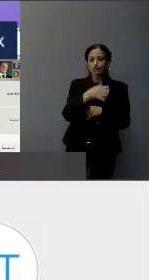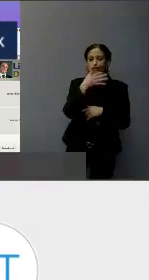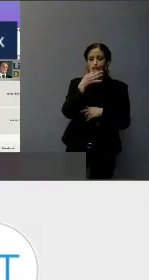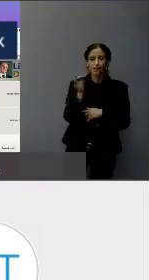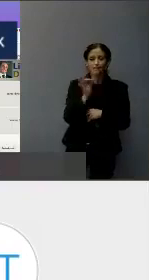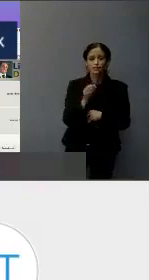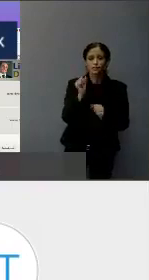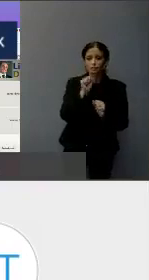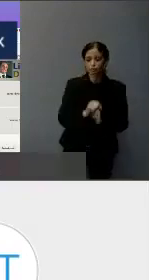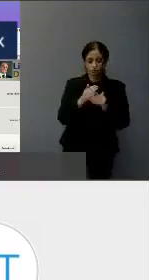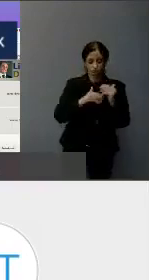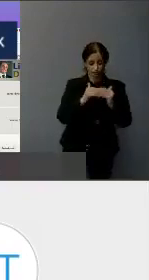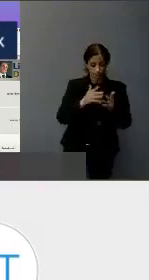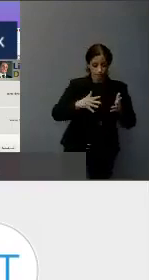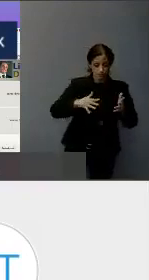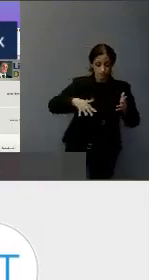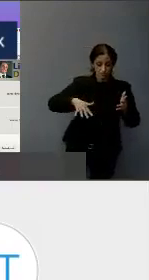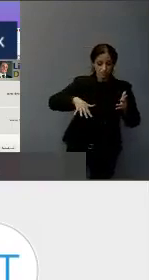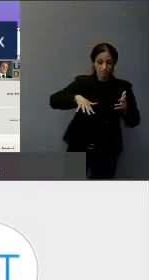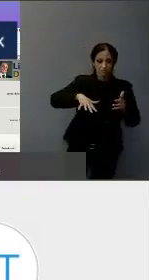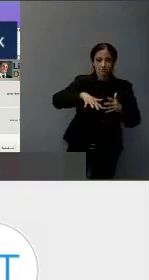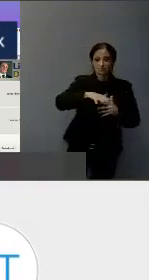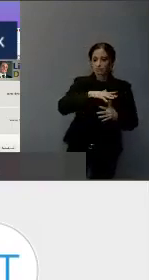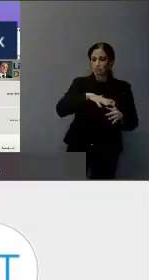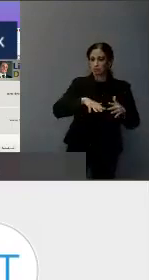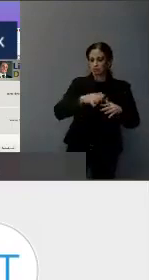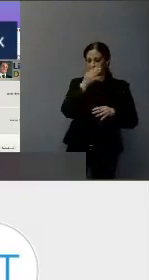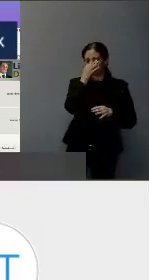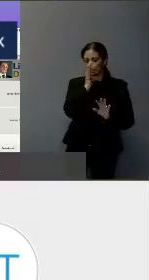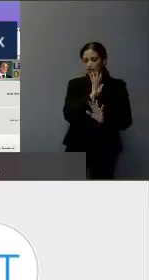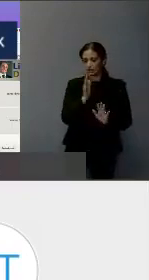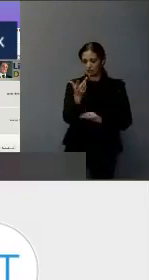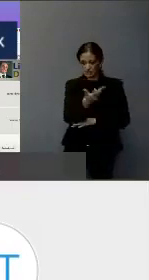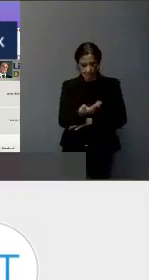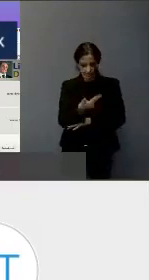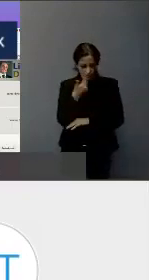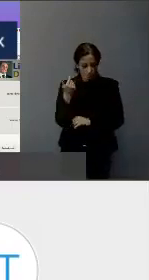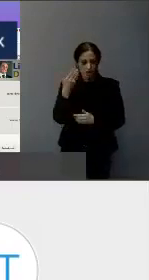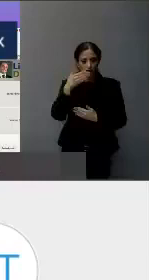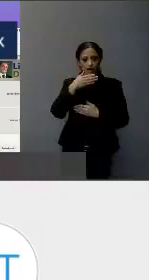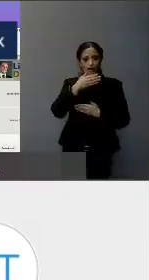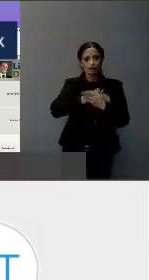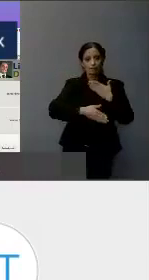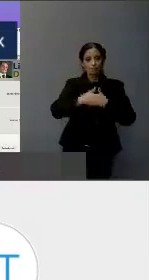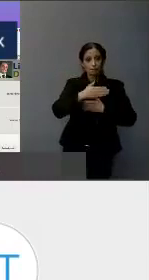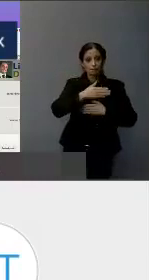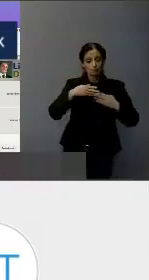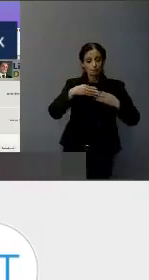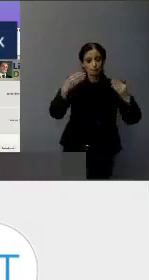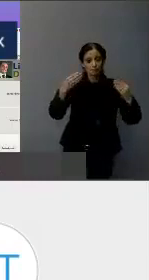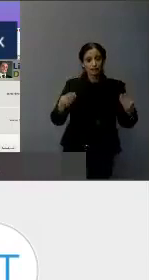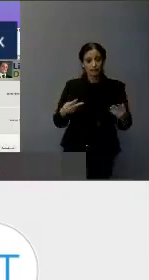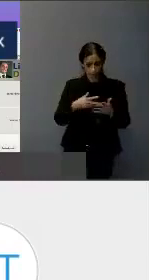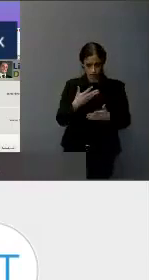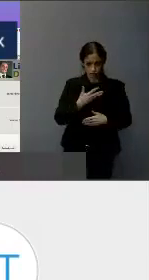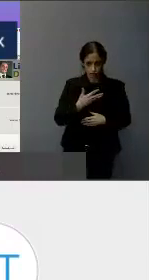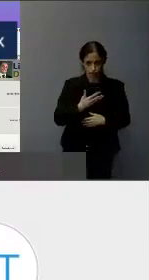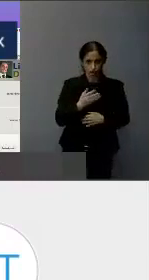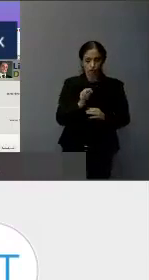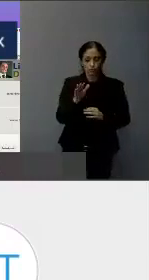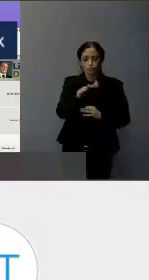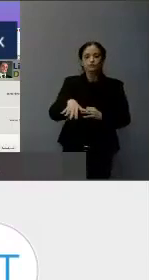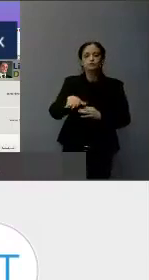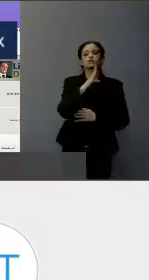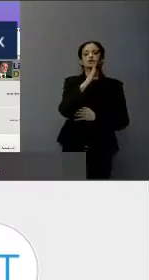fatiscenti senza servizi e senza barriere architettoniche e mi riferisco ha piegato al cep